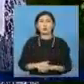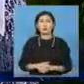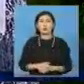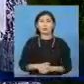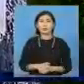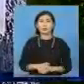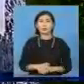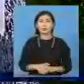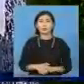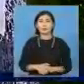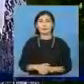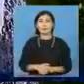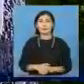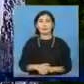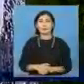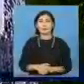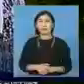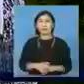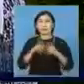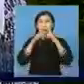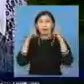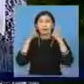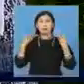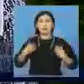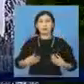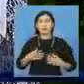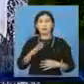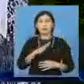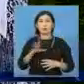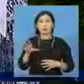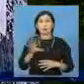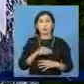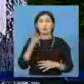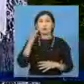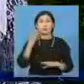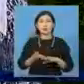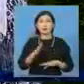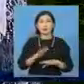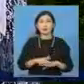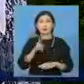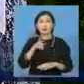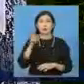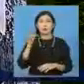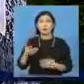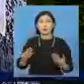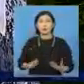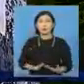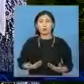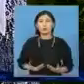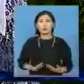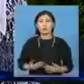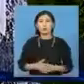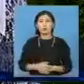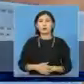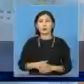үстіндегі ана халат, ана маскалат дейді ма, соны да шешпейді. Вот сол адамдардың өмірге, кәдімгі өмір